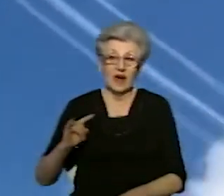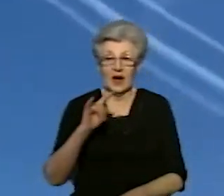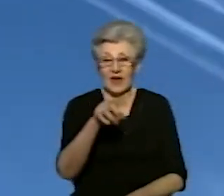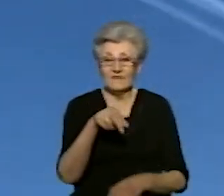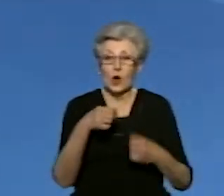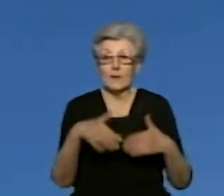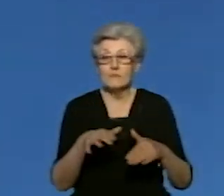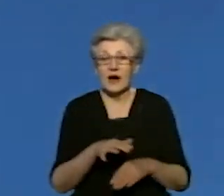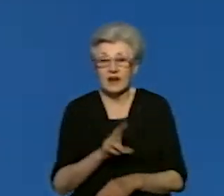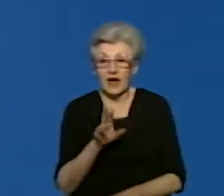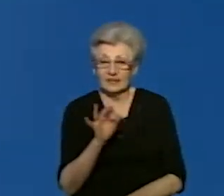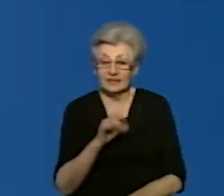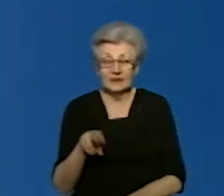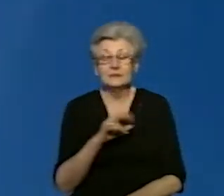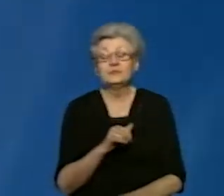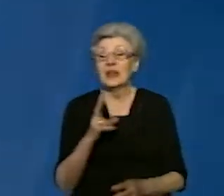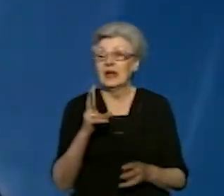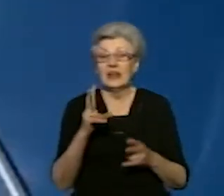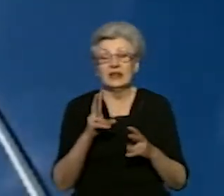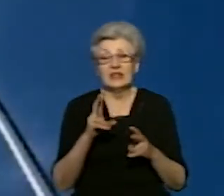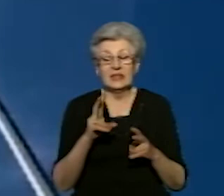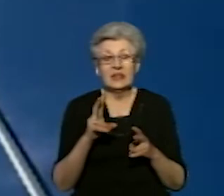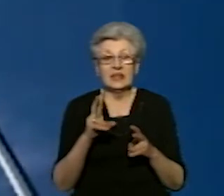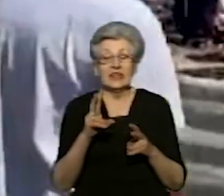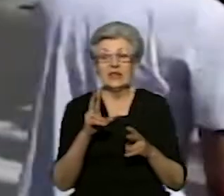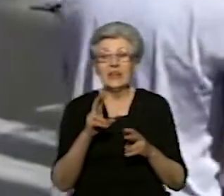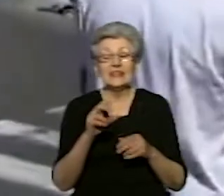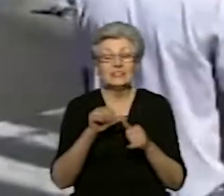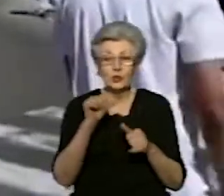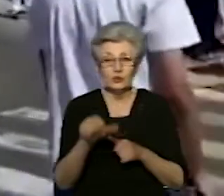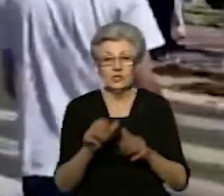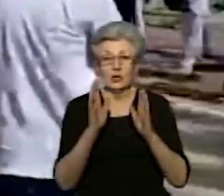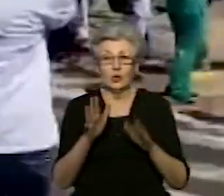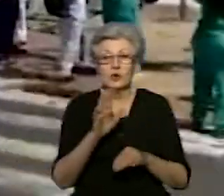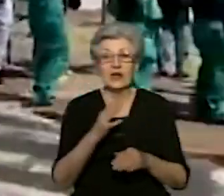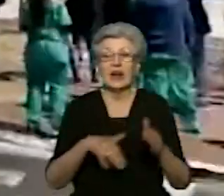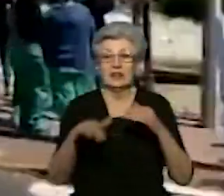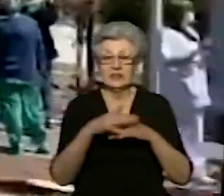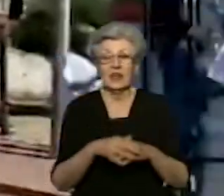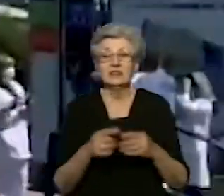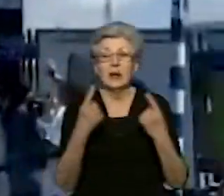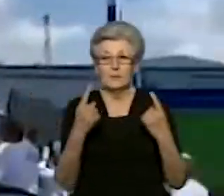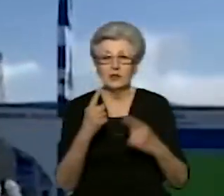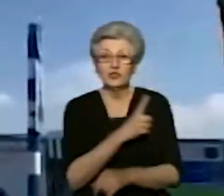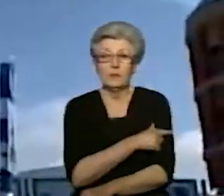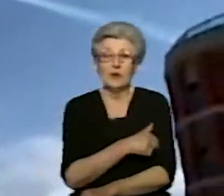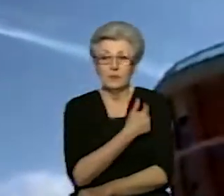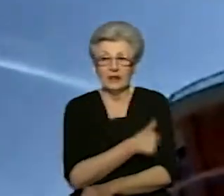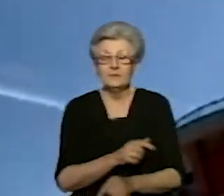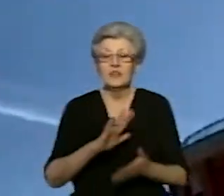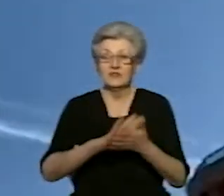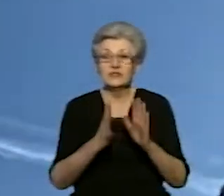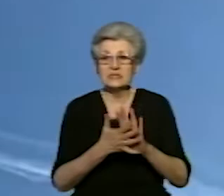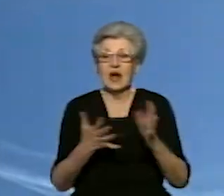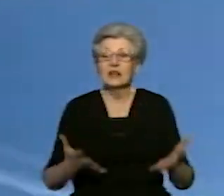авіапарад. Но исключительно над больницами, большими больницами Израиля, как бы в знак